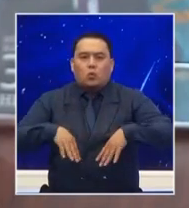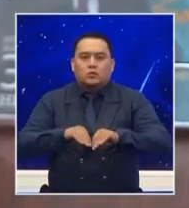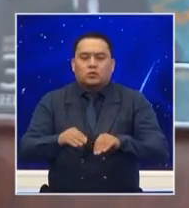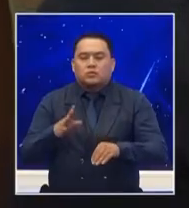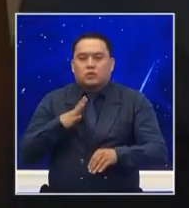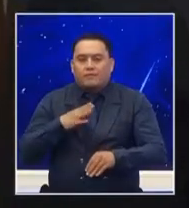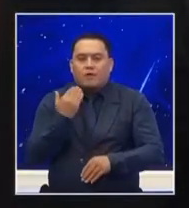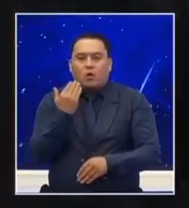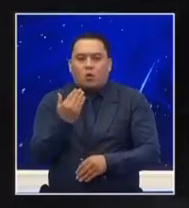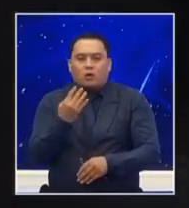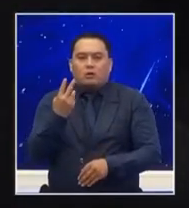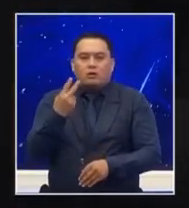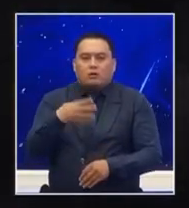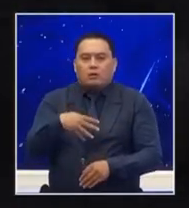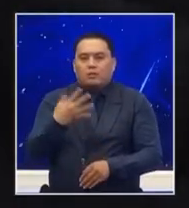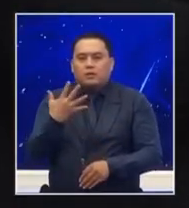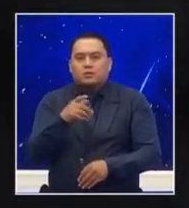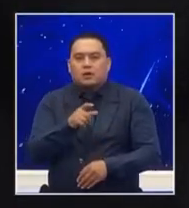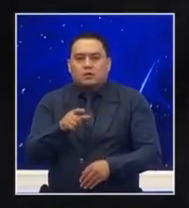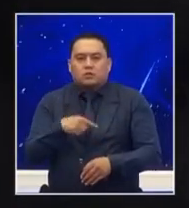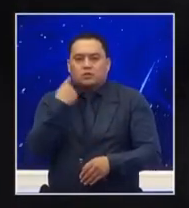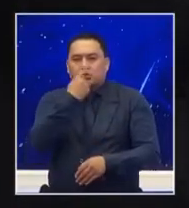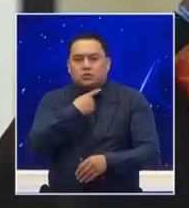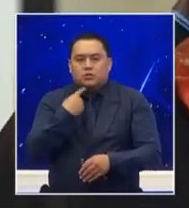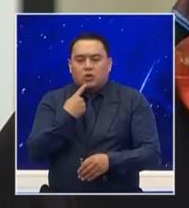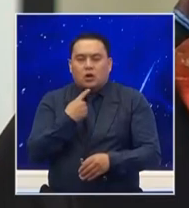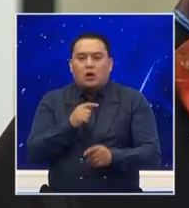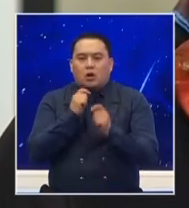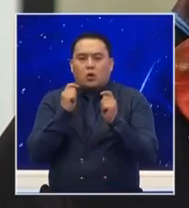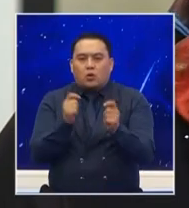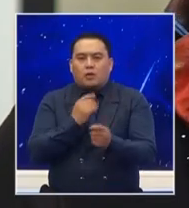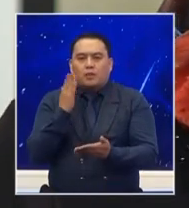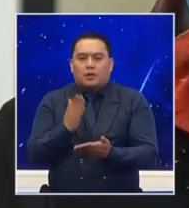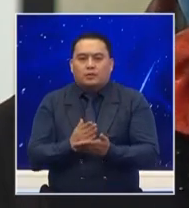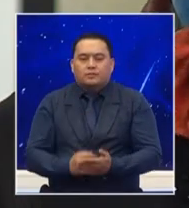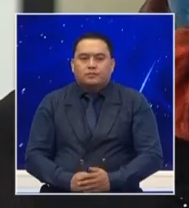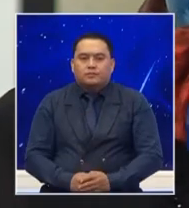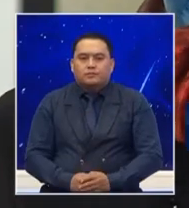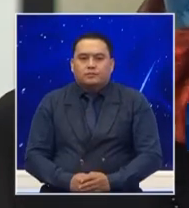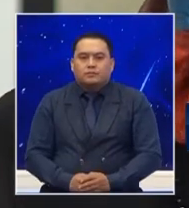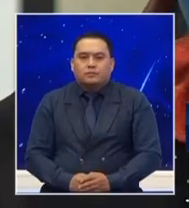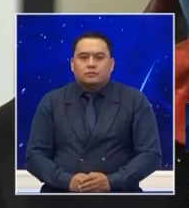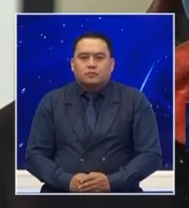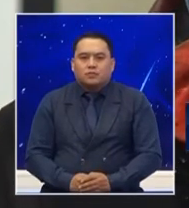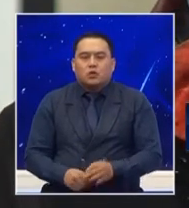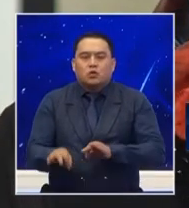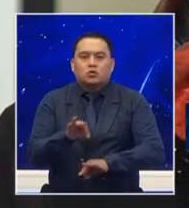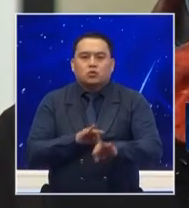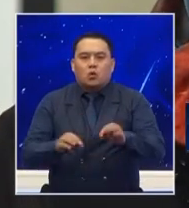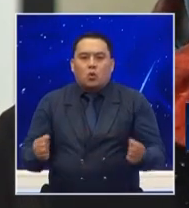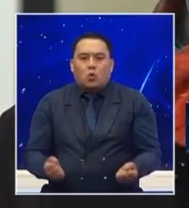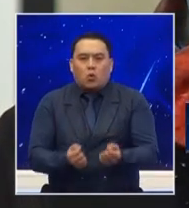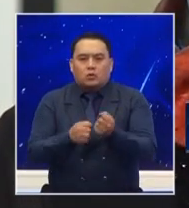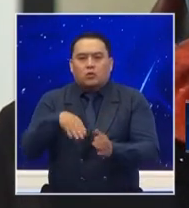кету керек, бұл жобаның 45 адамға арналған жеке сыйлық қоры да бар. Задача проекта входила. Жоба міндетіне мүгедектерді қолдау